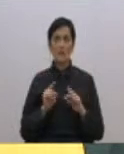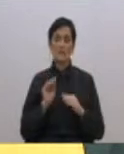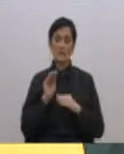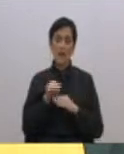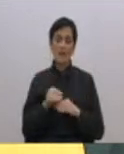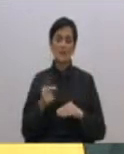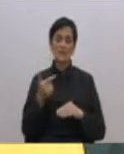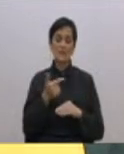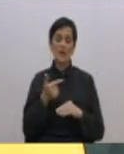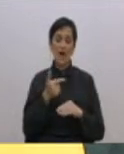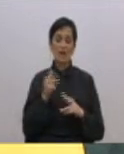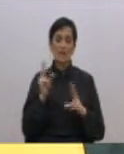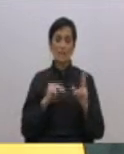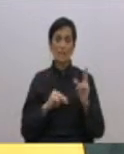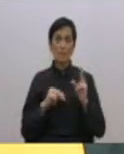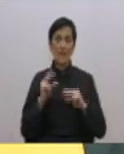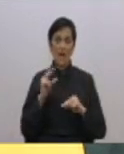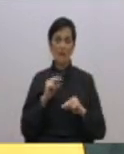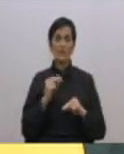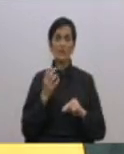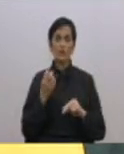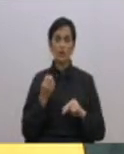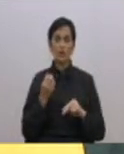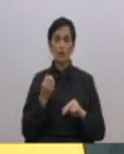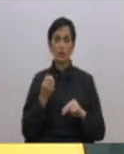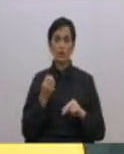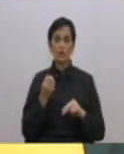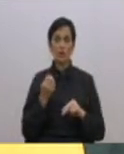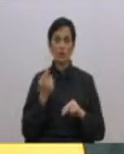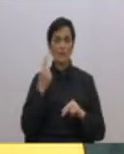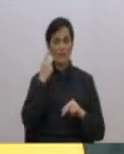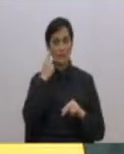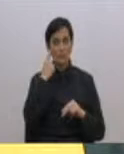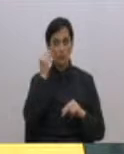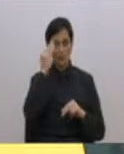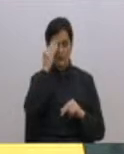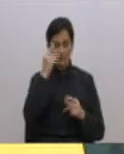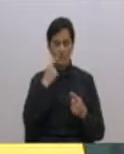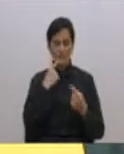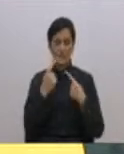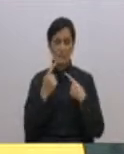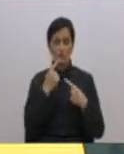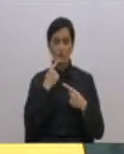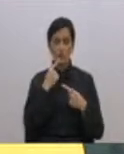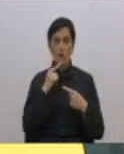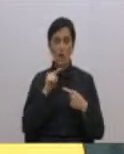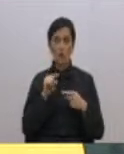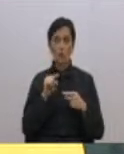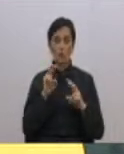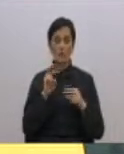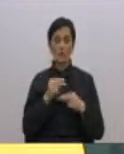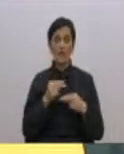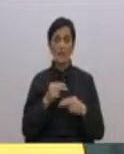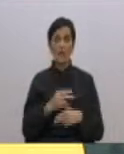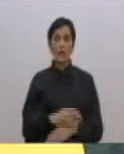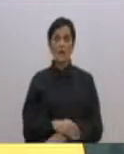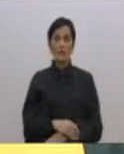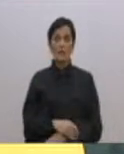გარანტიების გასათვალისწინებლად კიდევ ვიფიქროთ და ვიმსჯელოთ ამ თემაზე.